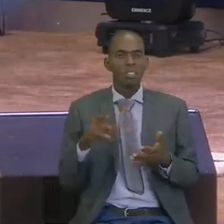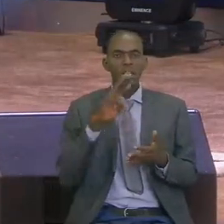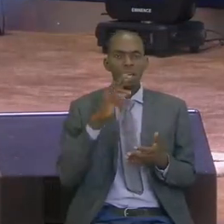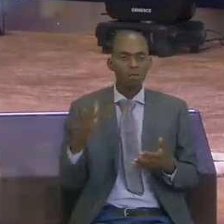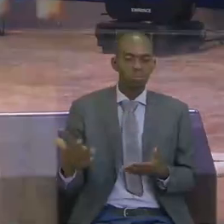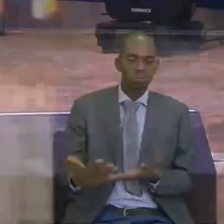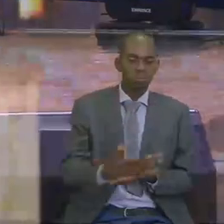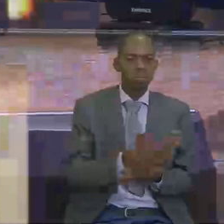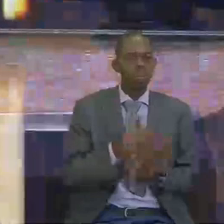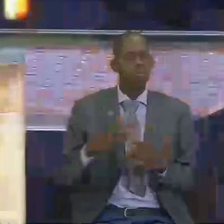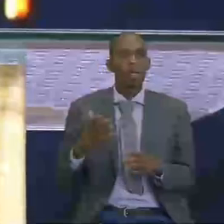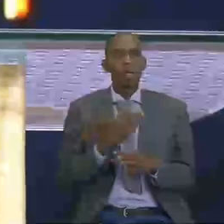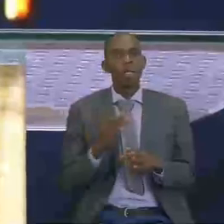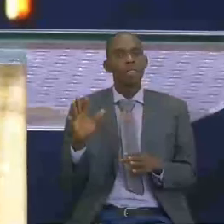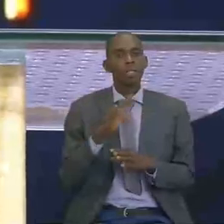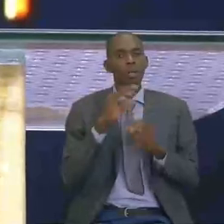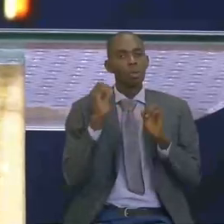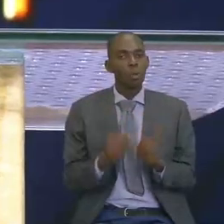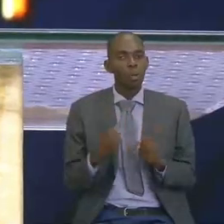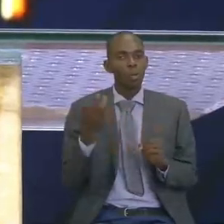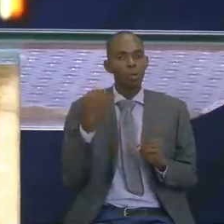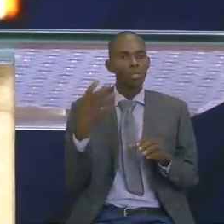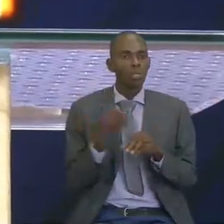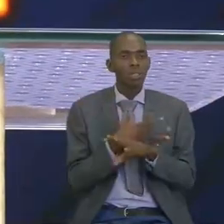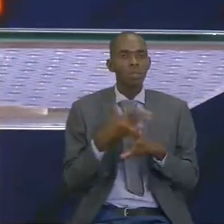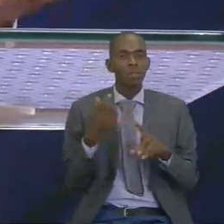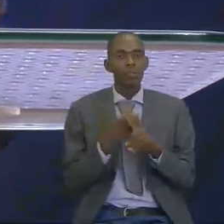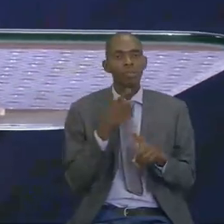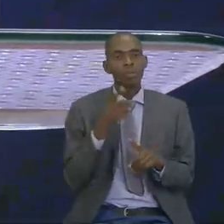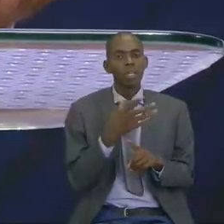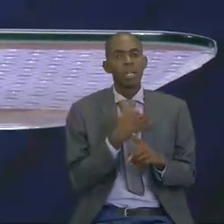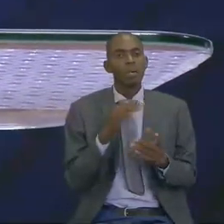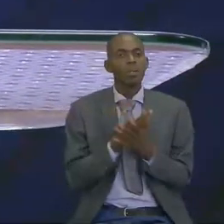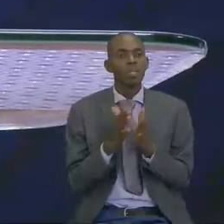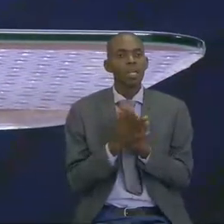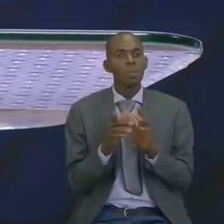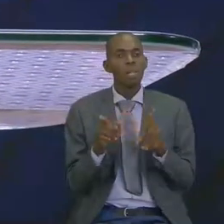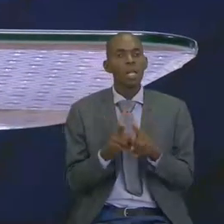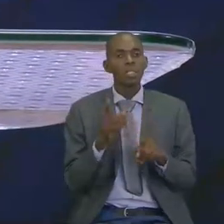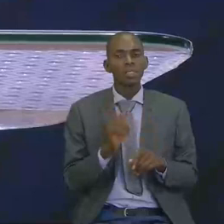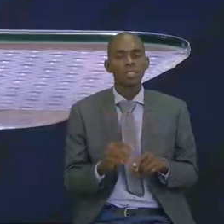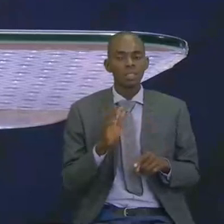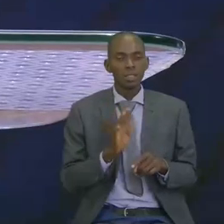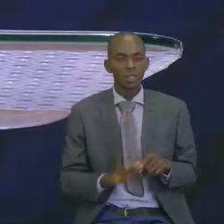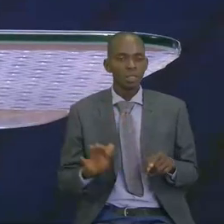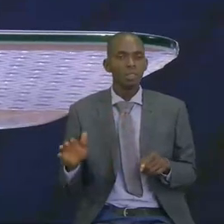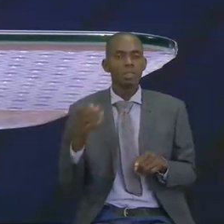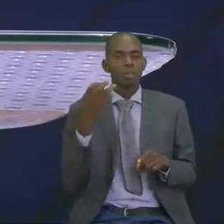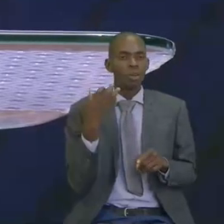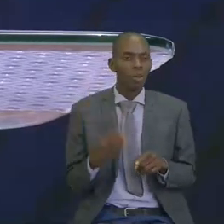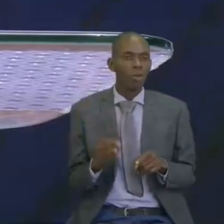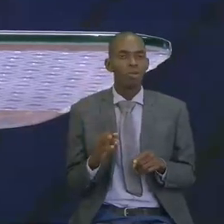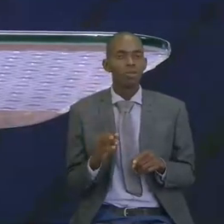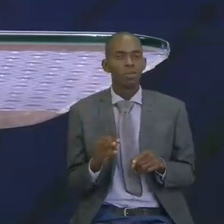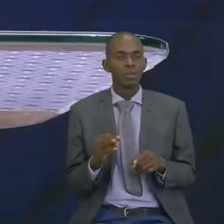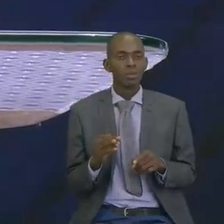et leur pouvoir totalement ôté. Et devinrent comme la balle qui s'échappe d'une aire en